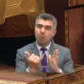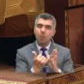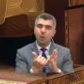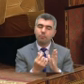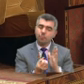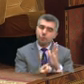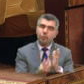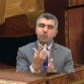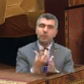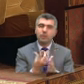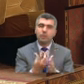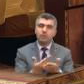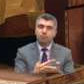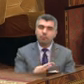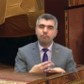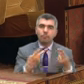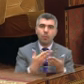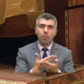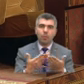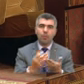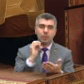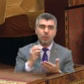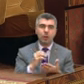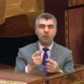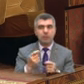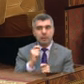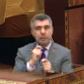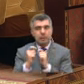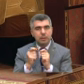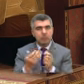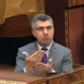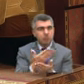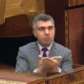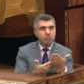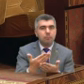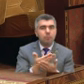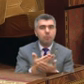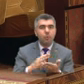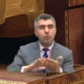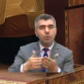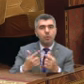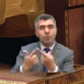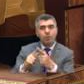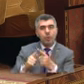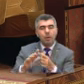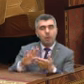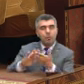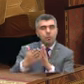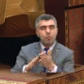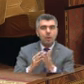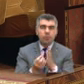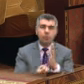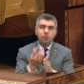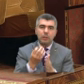يضع المبادئ التوجيهية لهذا القطاع في إطار مشاورات واسعة مع مختلف الفاعلين من أجل تحديد المنظور